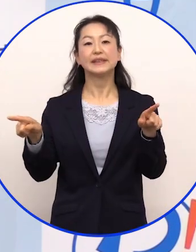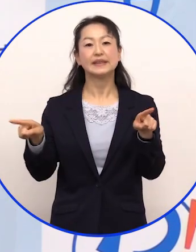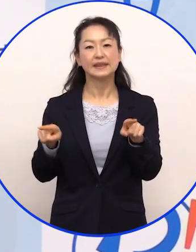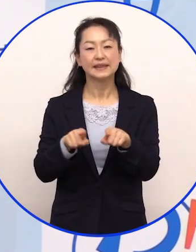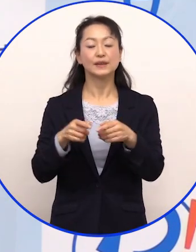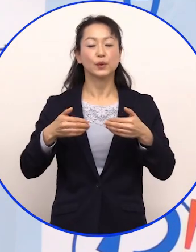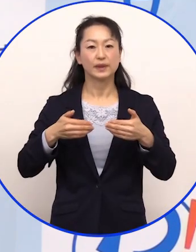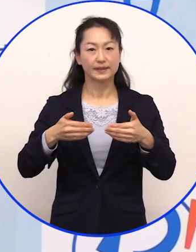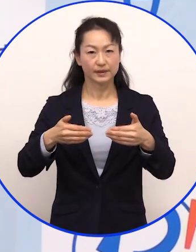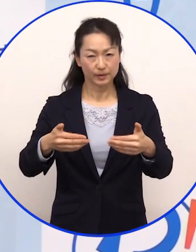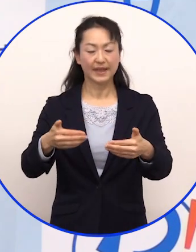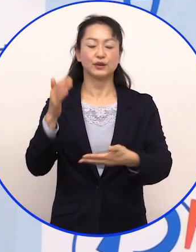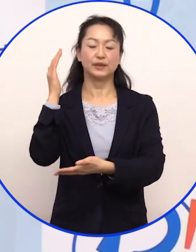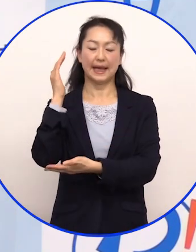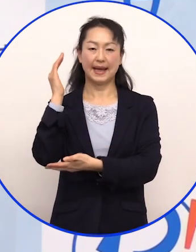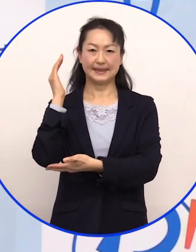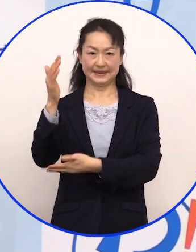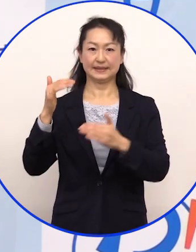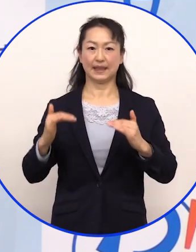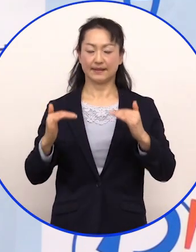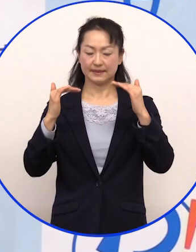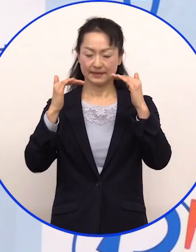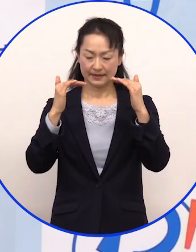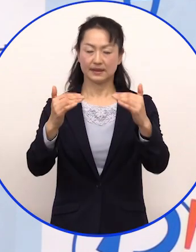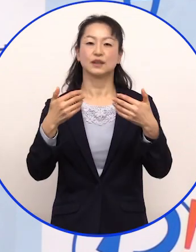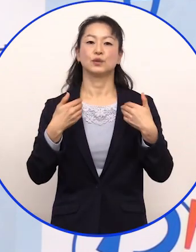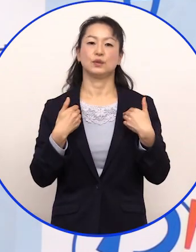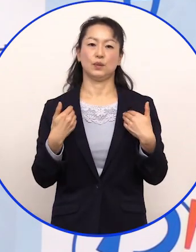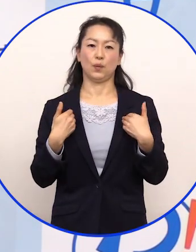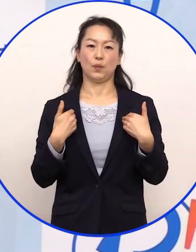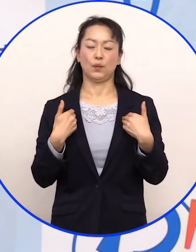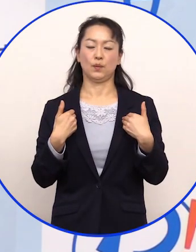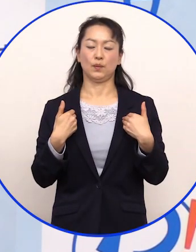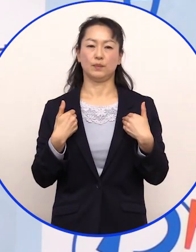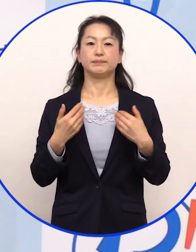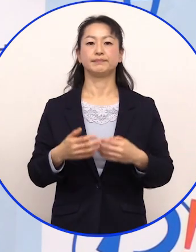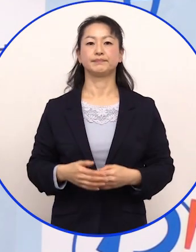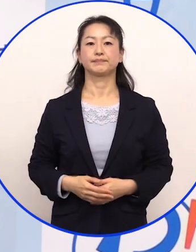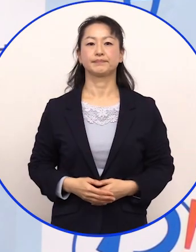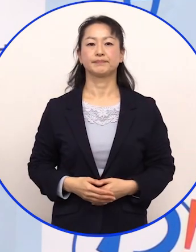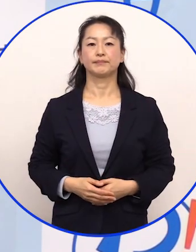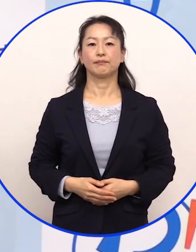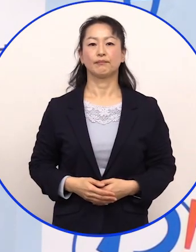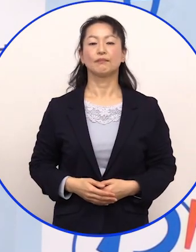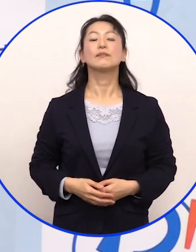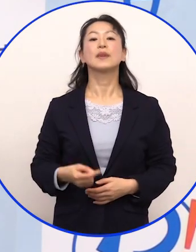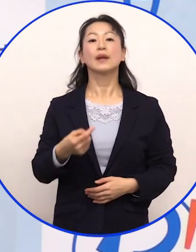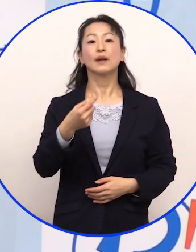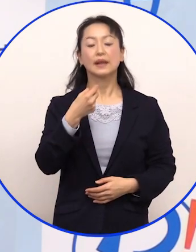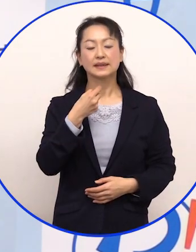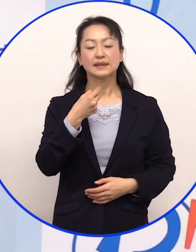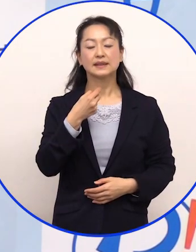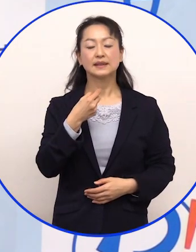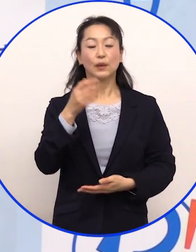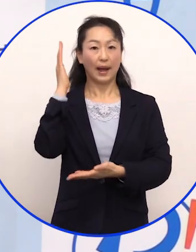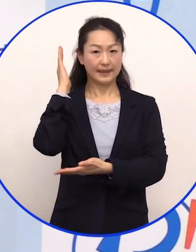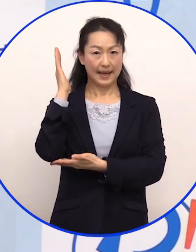進める区政へと発展させていく必要があります。そこで私は区政の